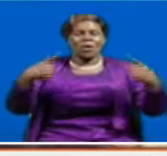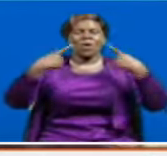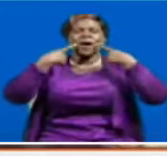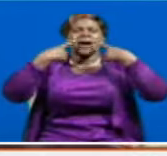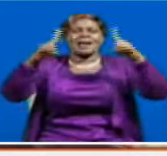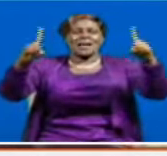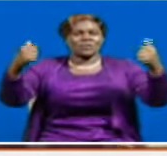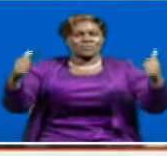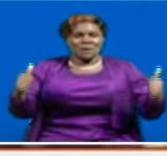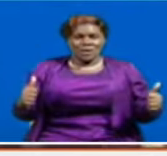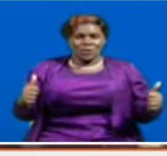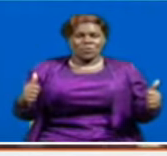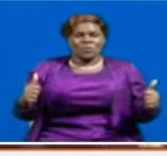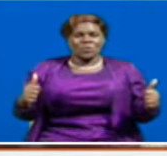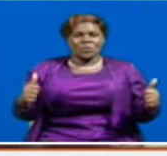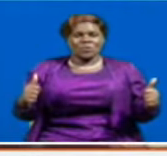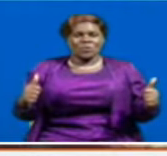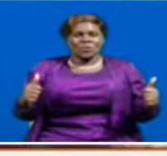Sijasema.